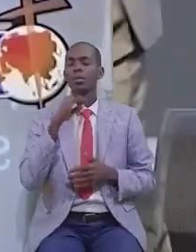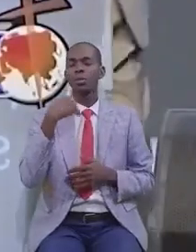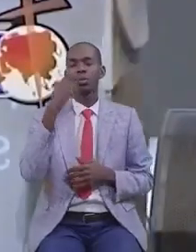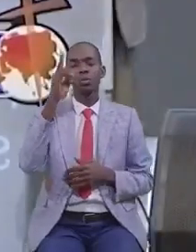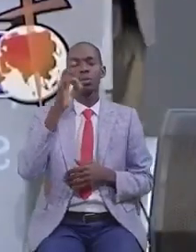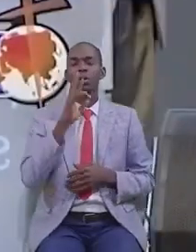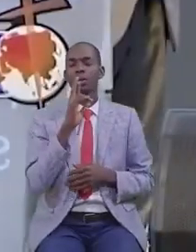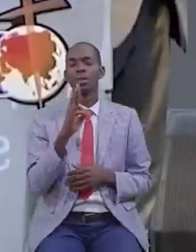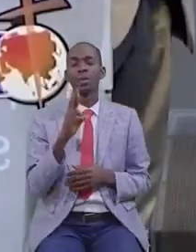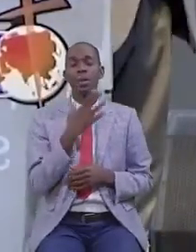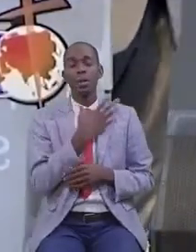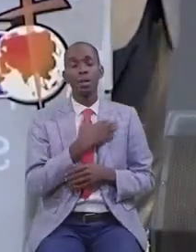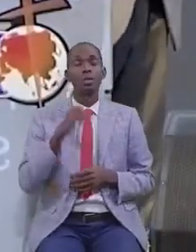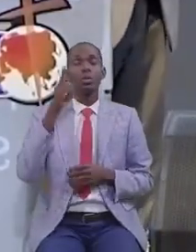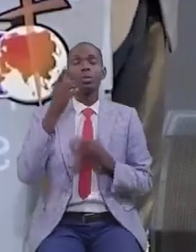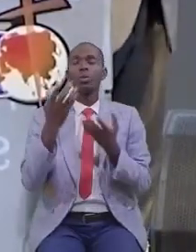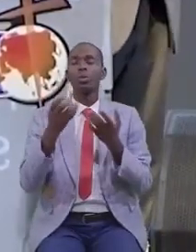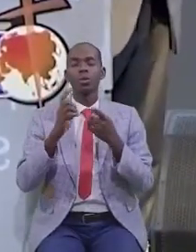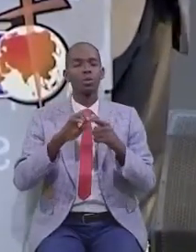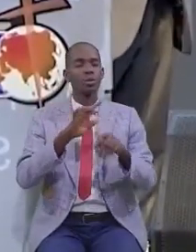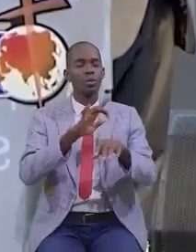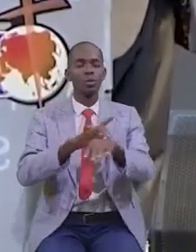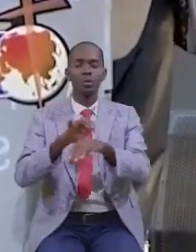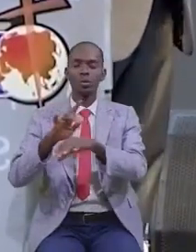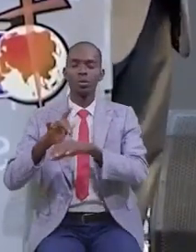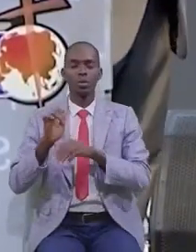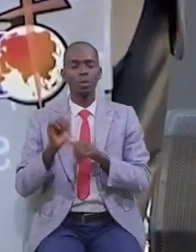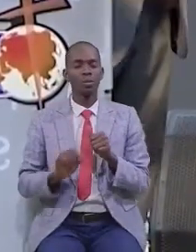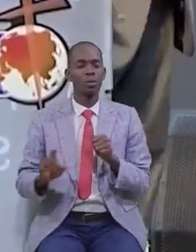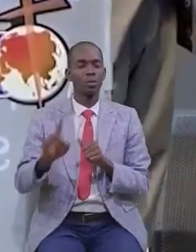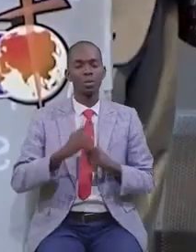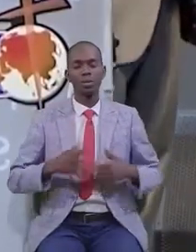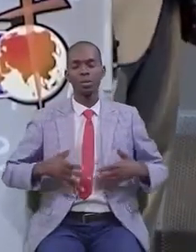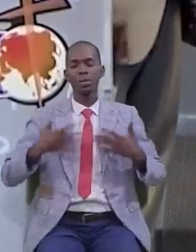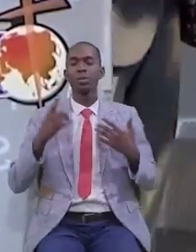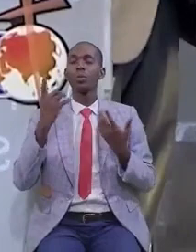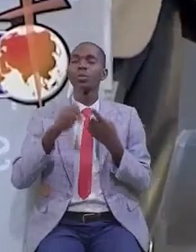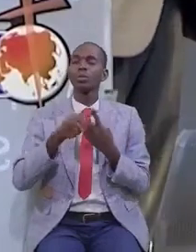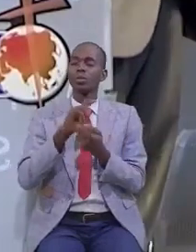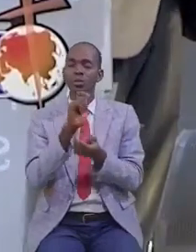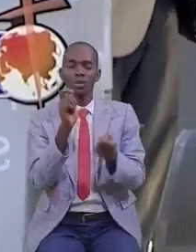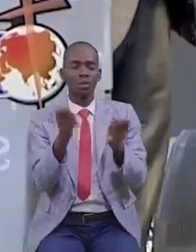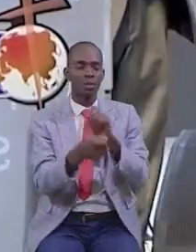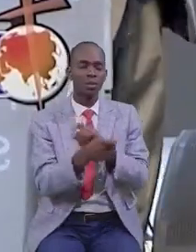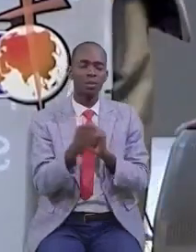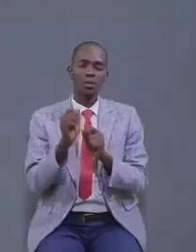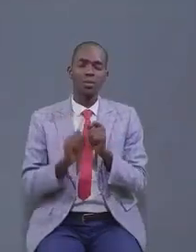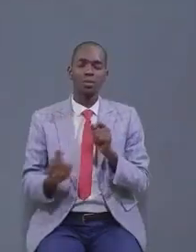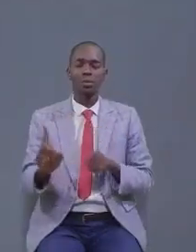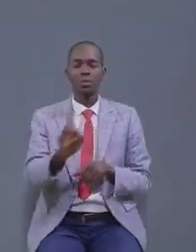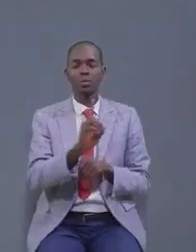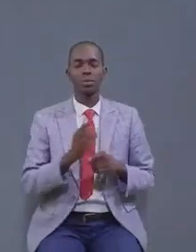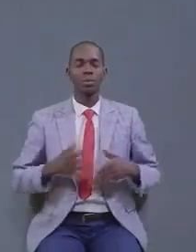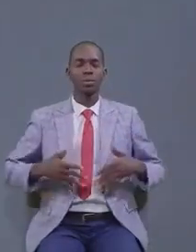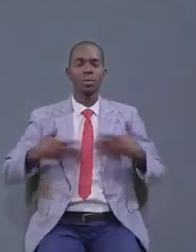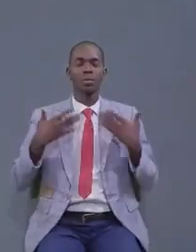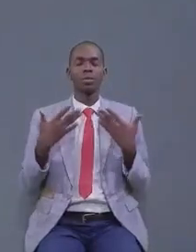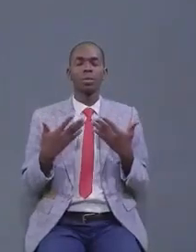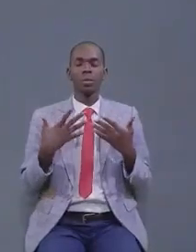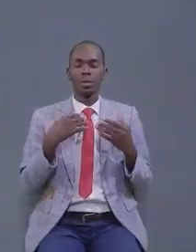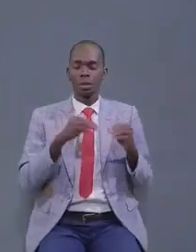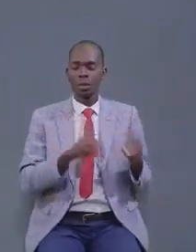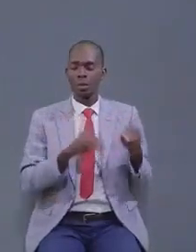And you want to touch every life. Transform every life. And put us